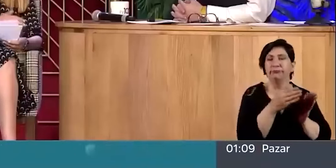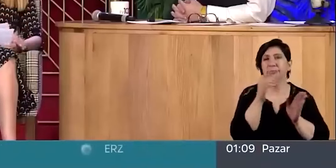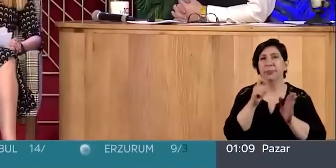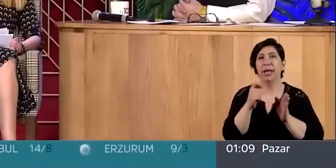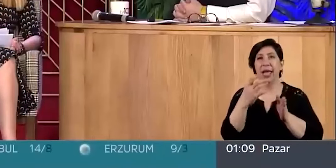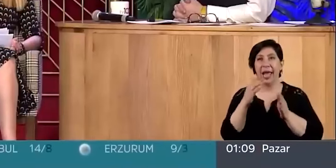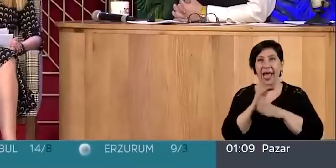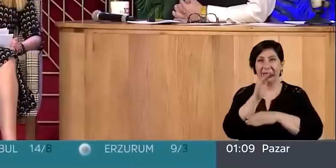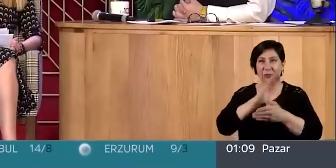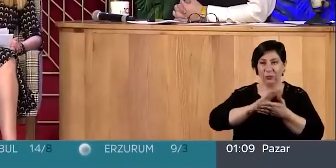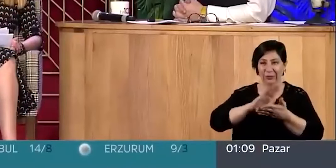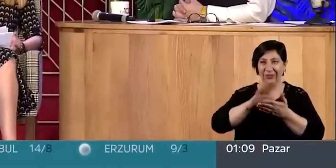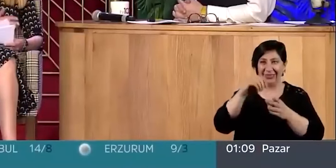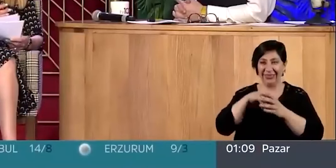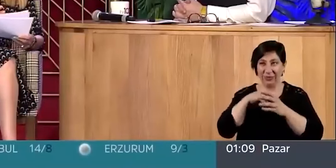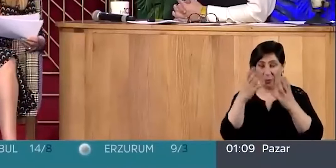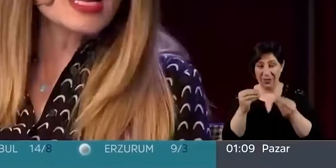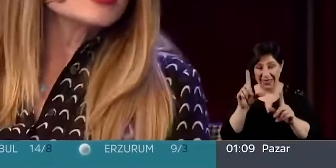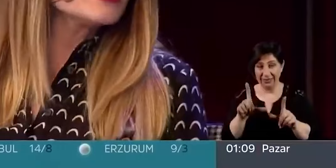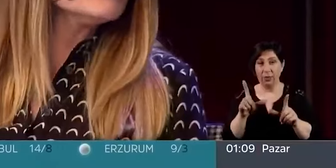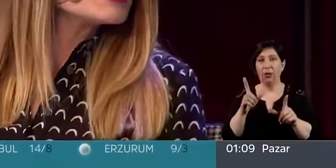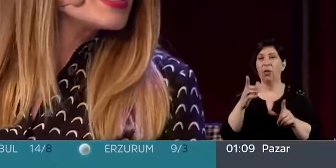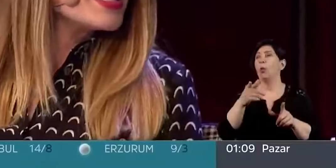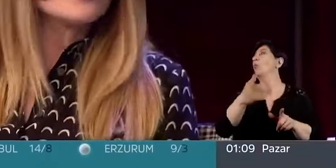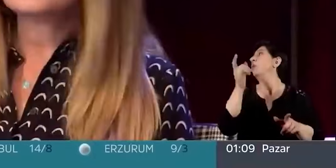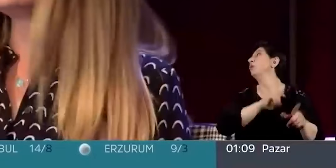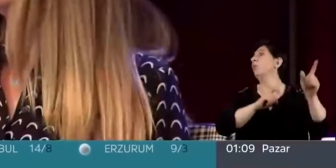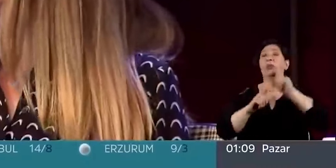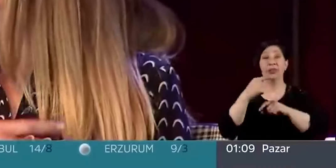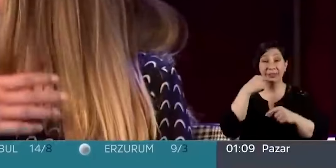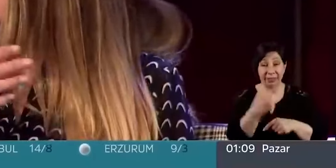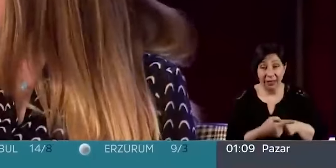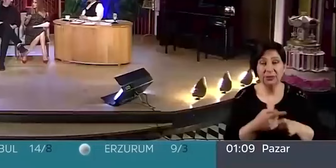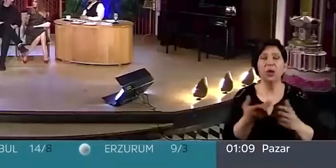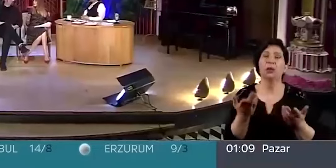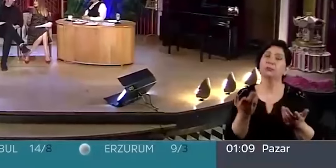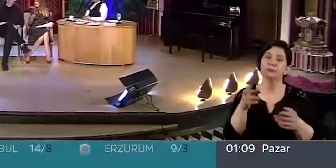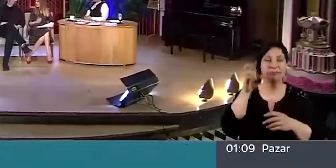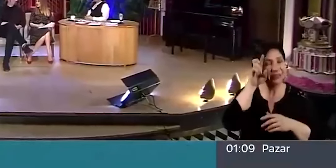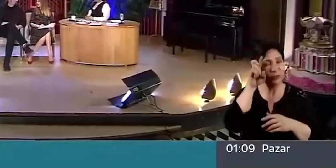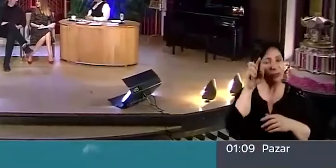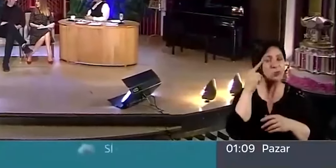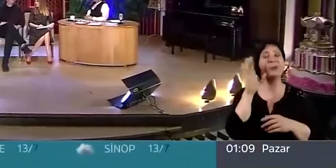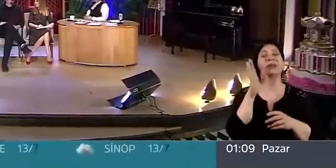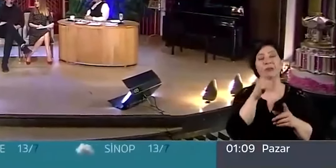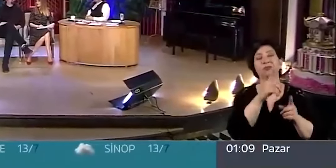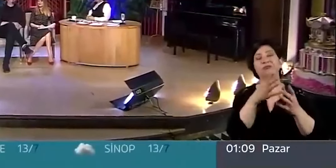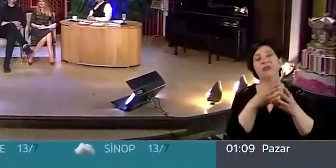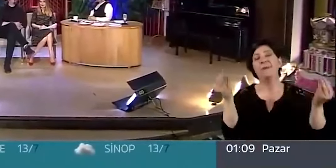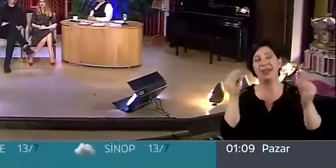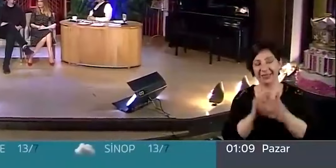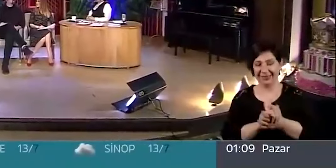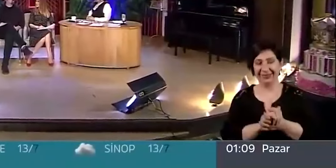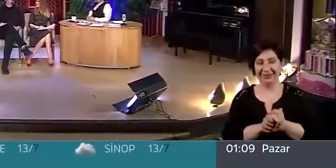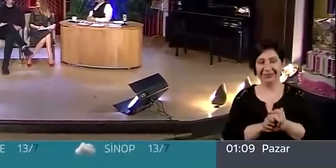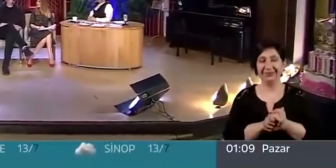düzen vermek üzere karşına gelebiliyor. Öyle dandun girersen meseleye, hiç psikolojiyi düşünmeden girersen orada biraz aşağıda